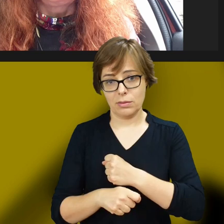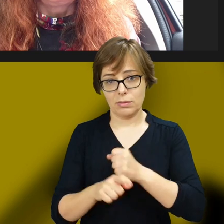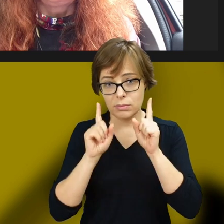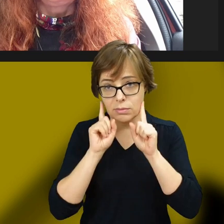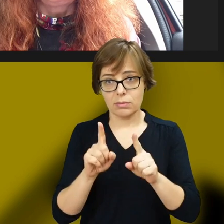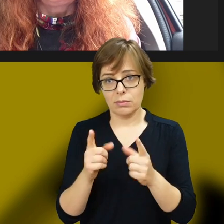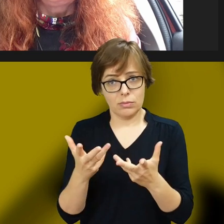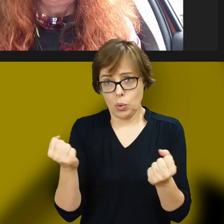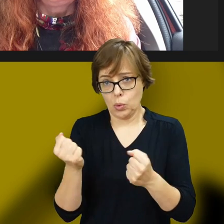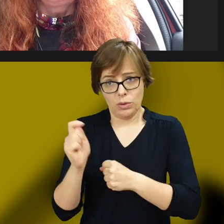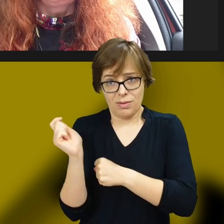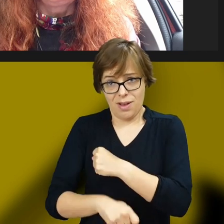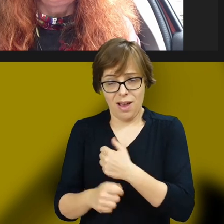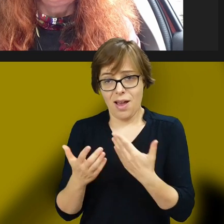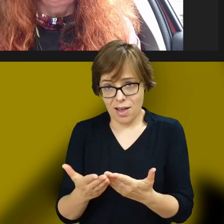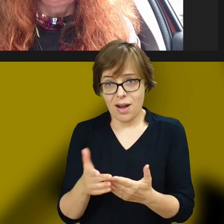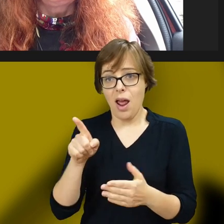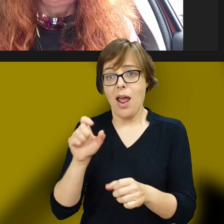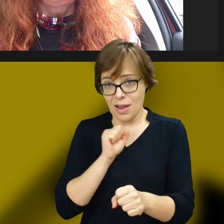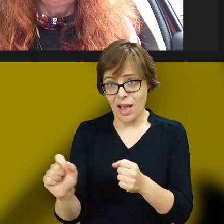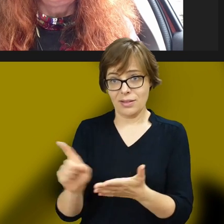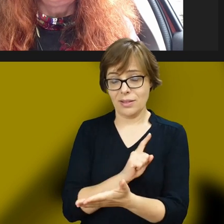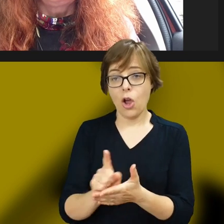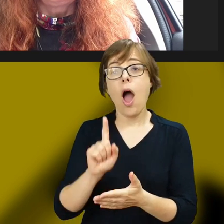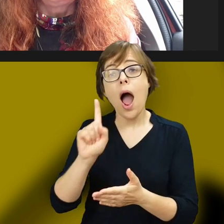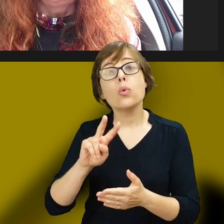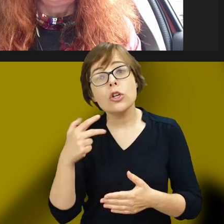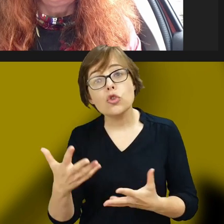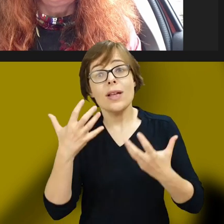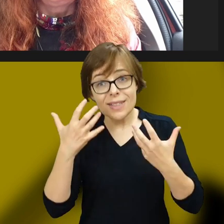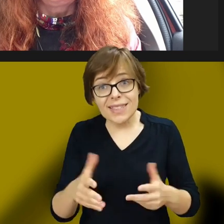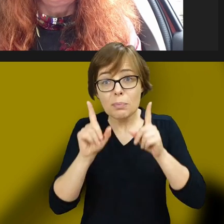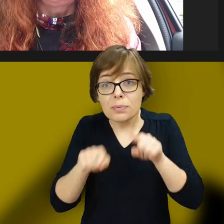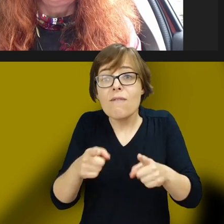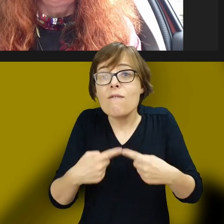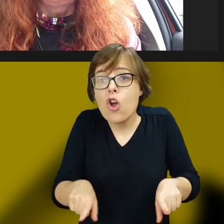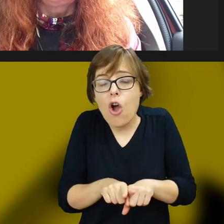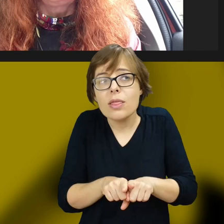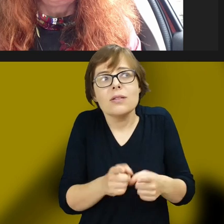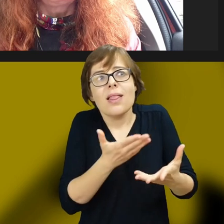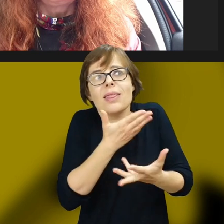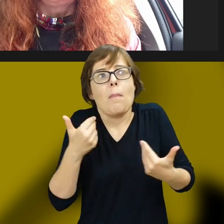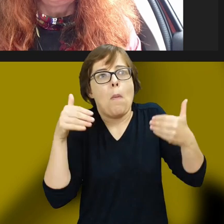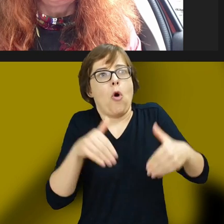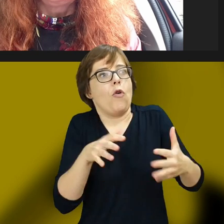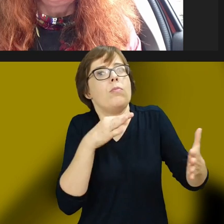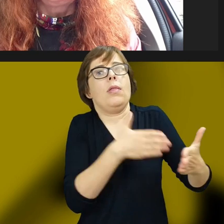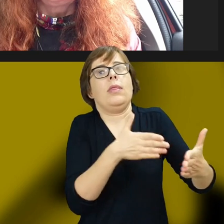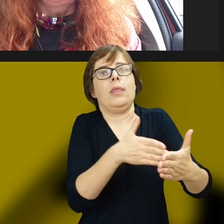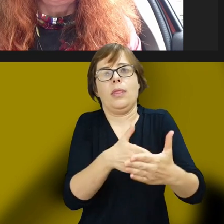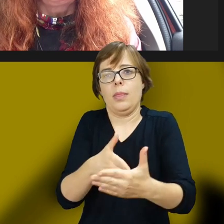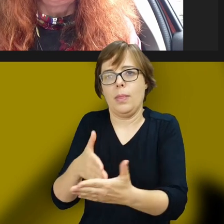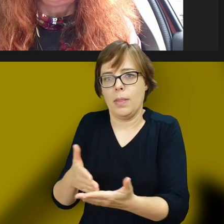wykształconej, a z drugiej strony nie macie efektywnego instrumentu, żeby sięgnąć po źródłową informację utrwaloną w dokumencie.